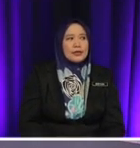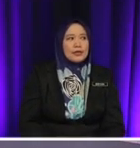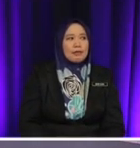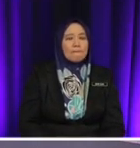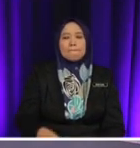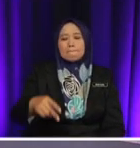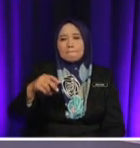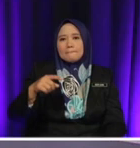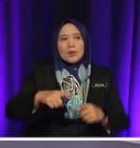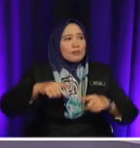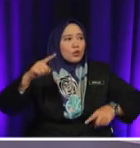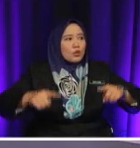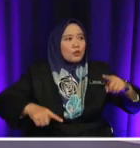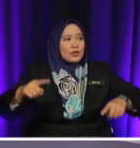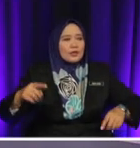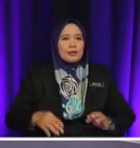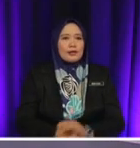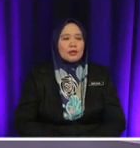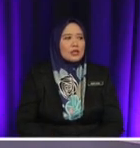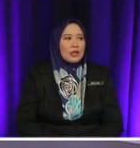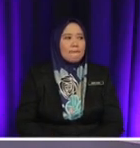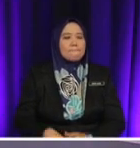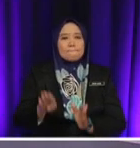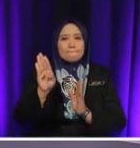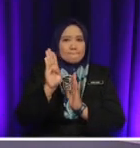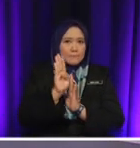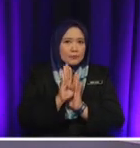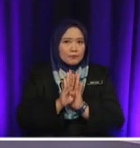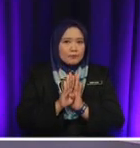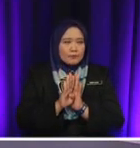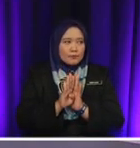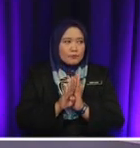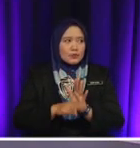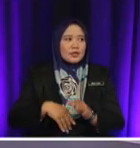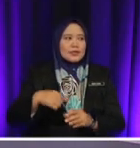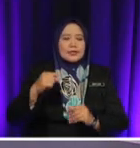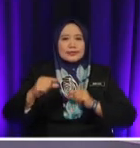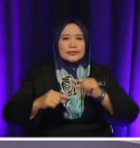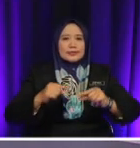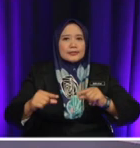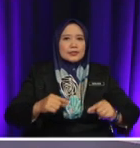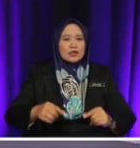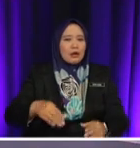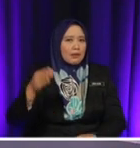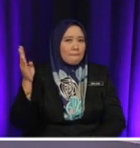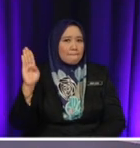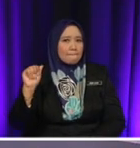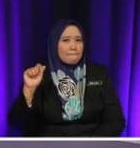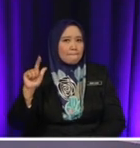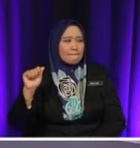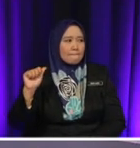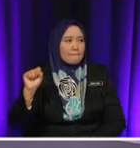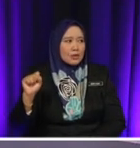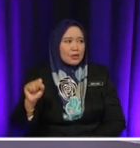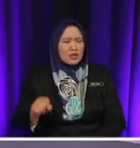ini yang kita nak atau kita nak cari iaitu keputusan ataupun pembolehubah bergerak balas okey